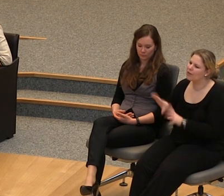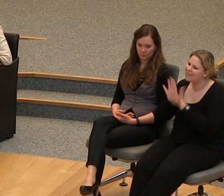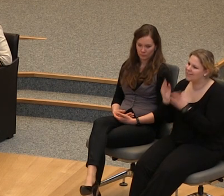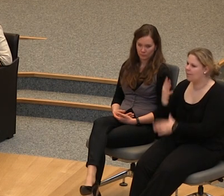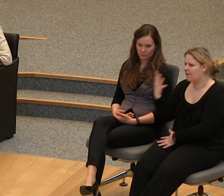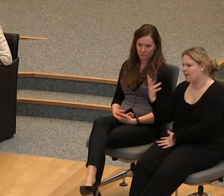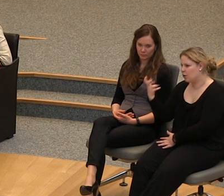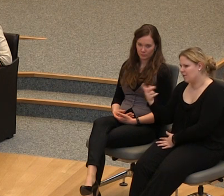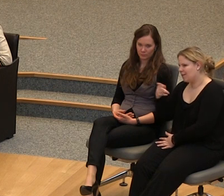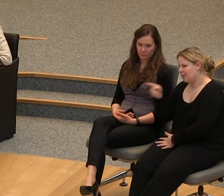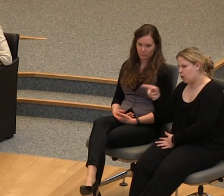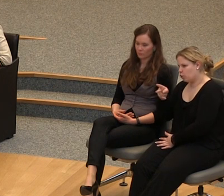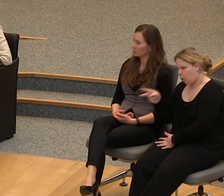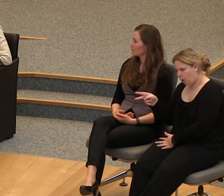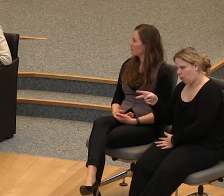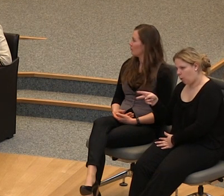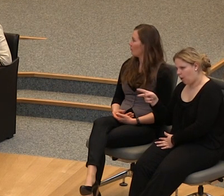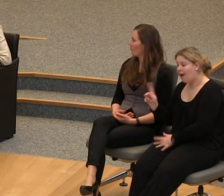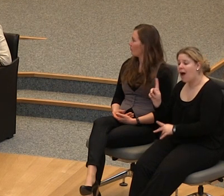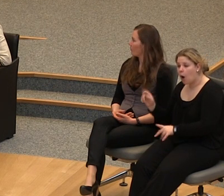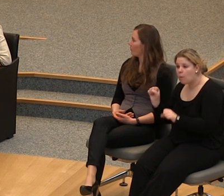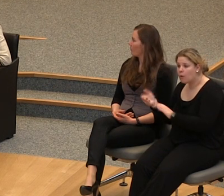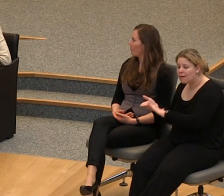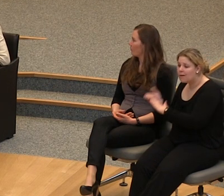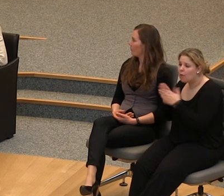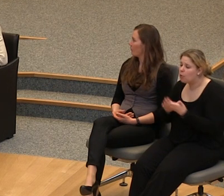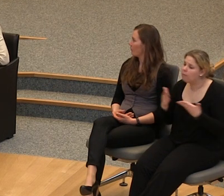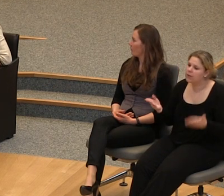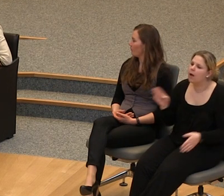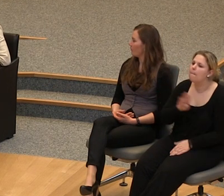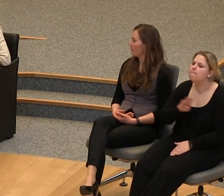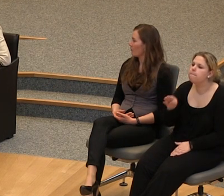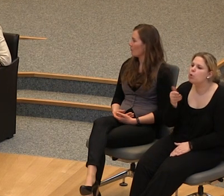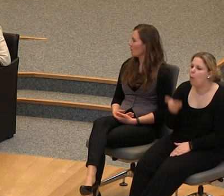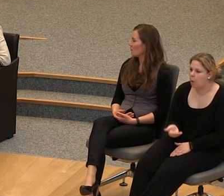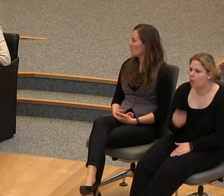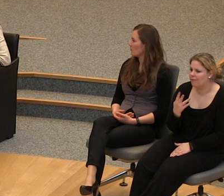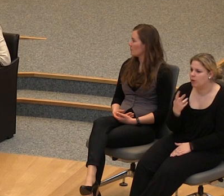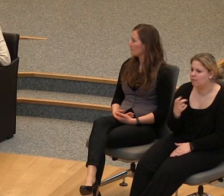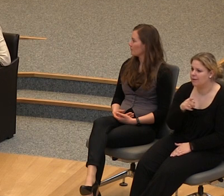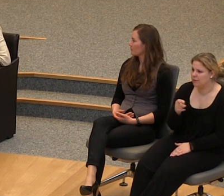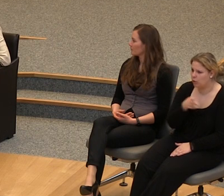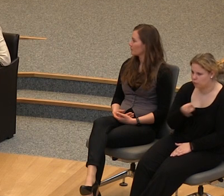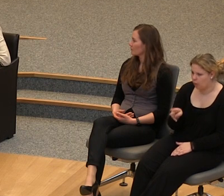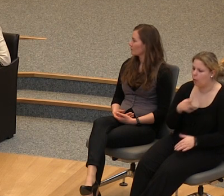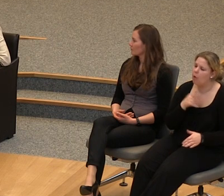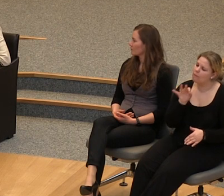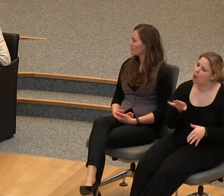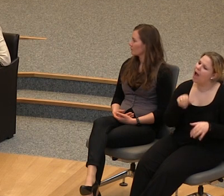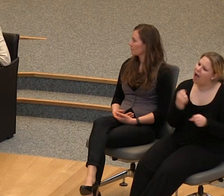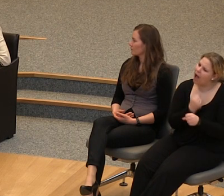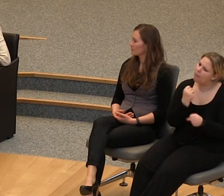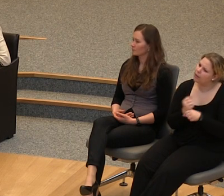Wir könnten auch einen Bruttolohn von 24.000 zahlen, wenn wir dem Arbeitgeber für die Arbeitsleistung auch noch etwas zumuten, ähnlich wie